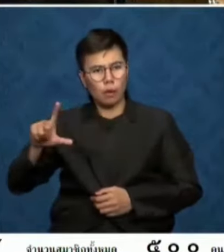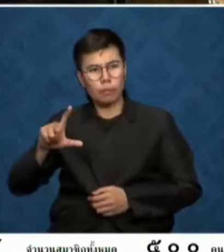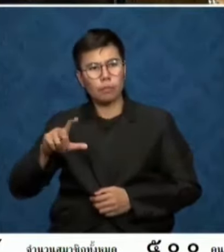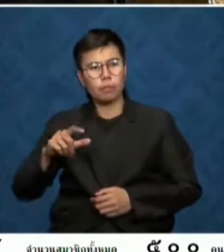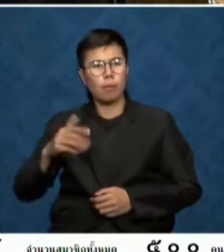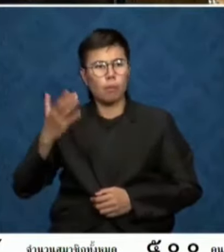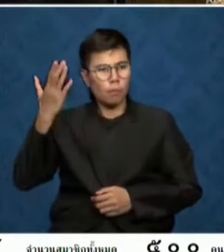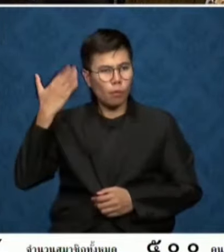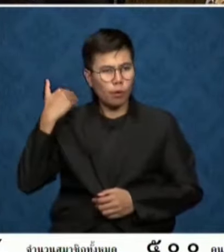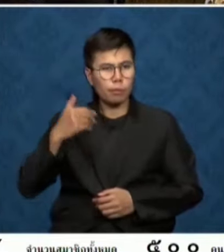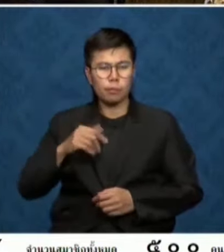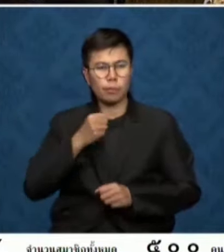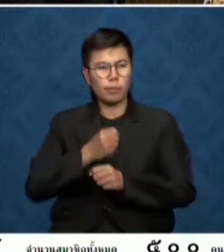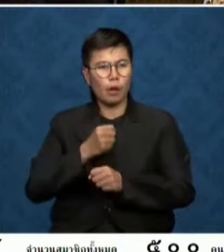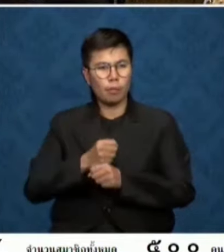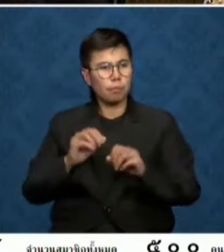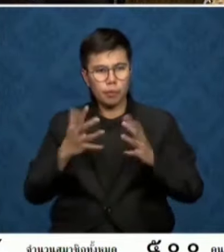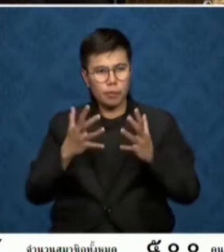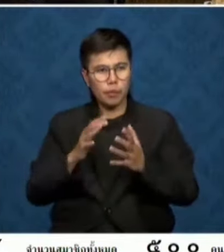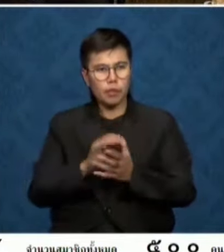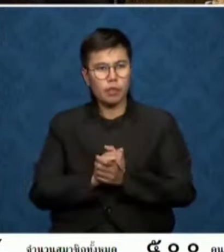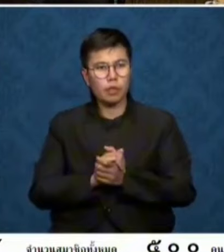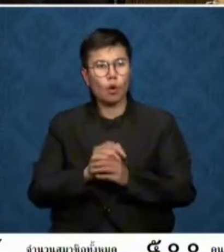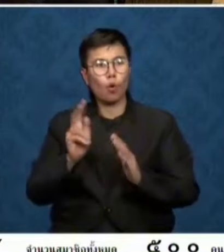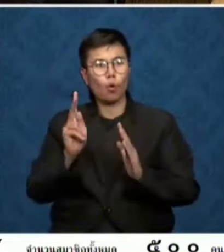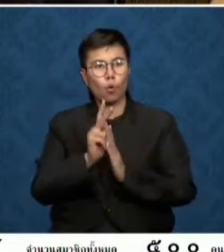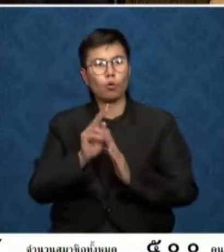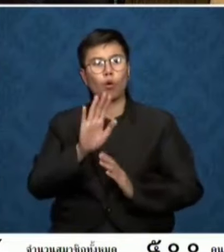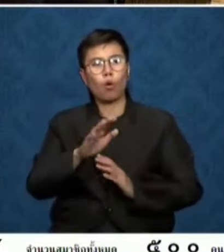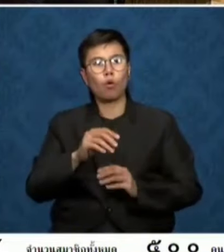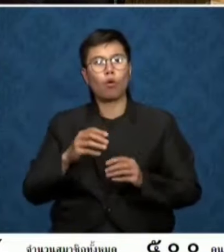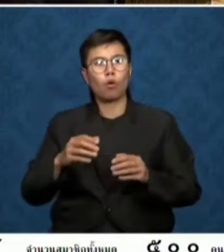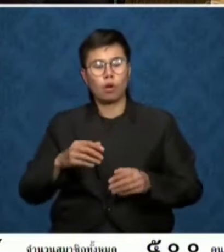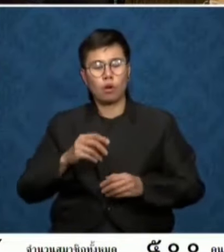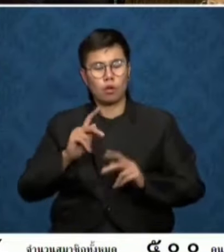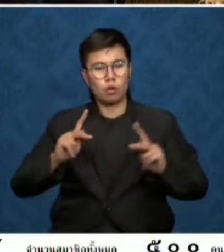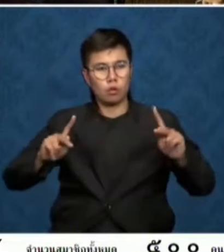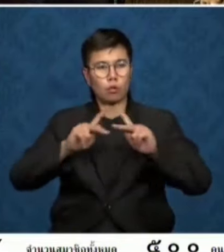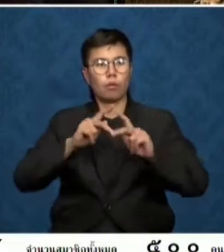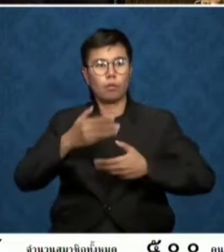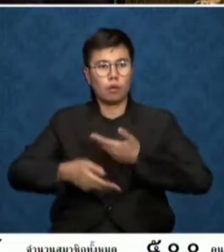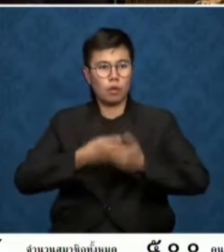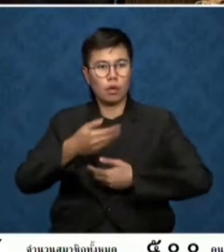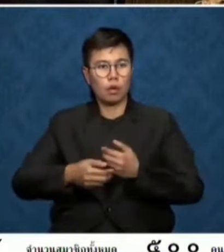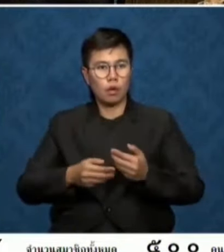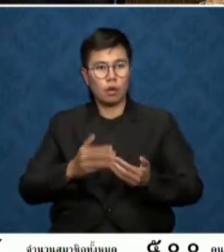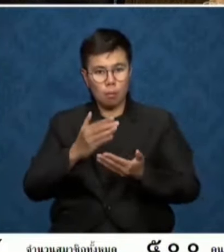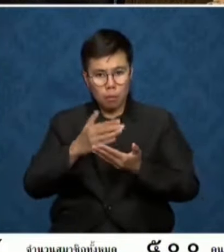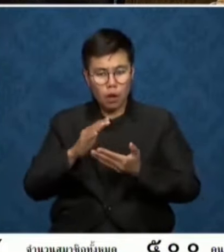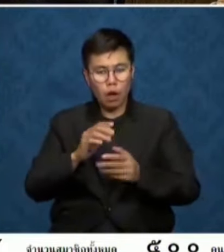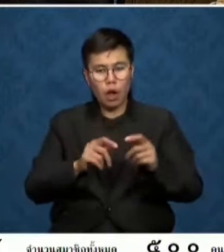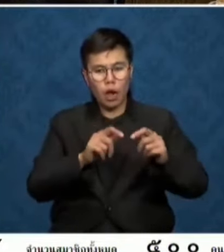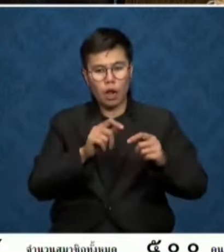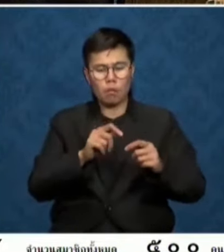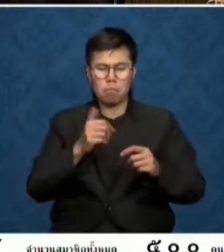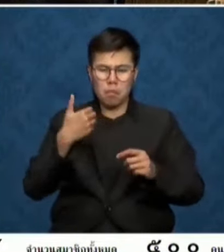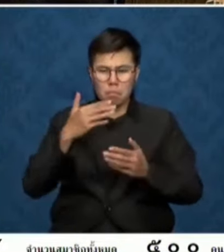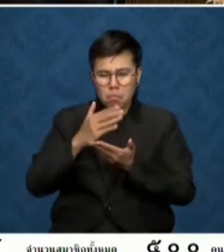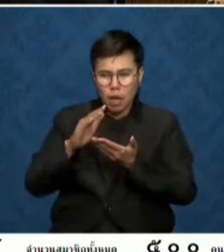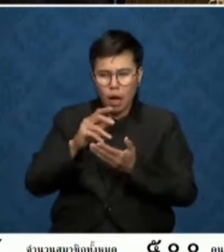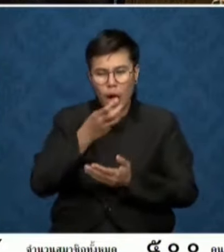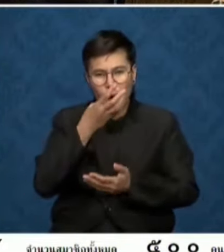มีทำมาก่อนเลยนะครับในกติกาของกระทรวงพาณิชย์เนี่ยจะไม่เคยแบ่งข้าวเป็นเกรด A B C เลยนะ